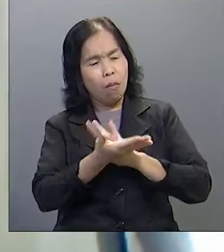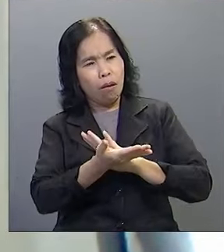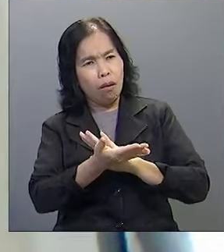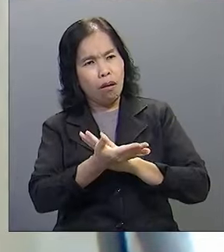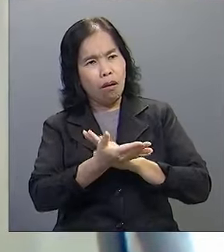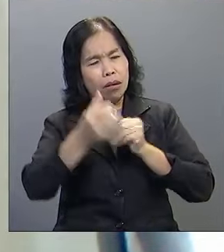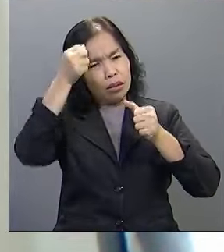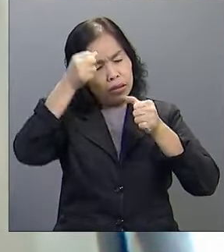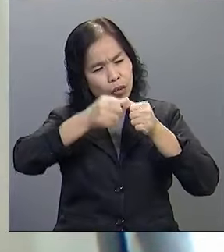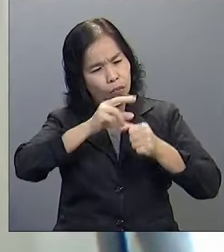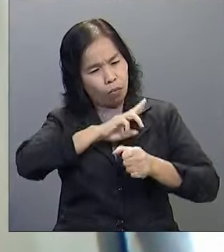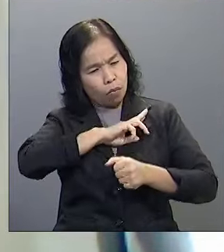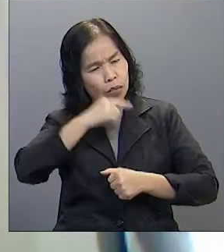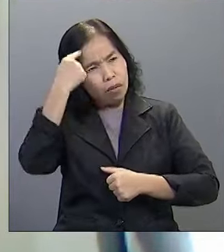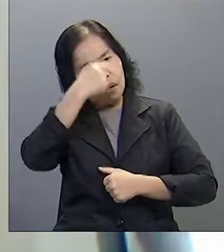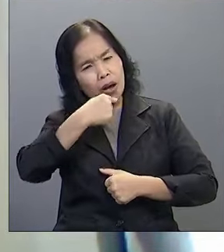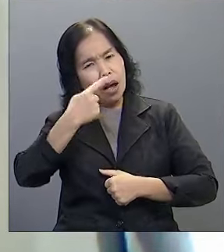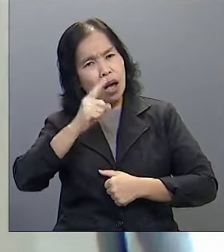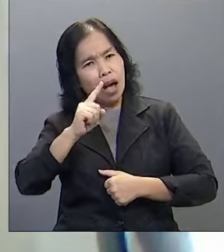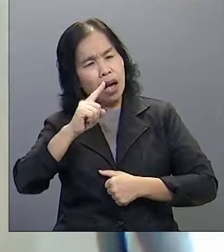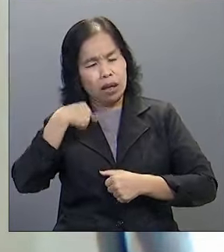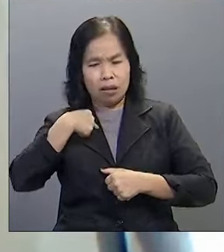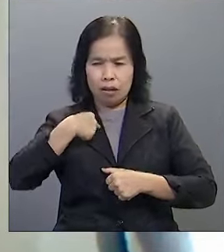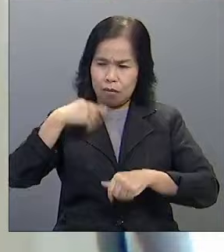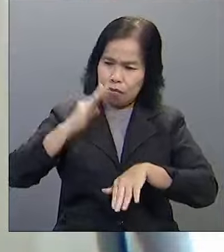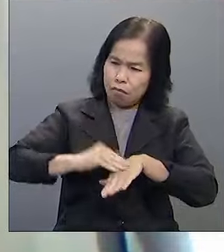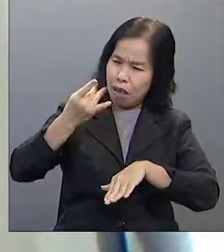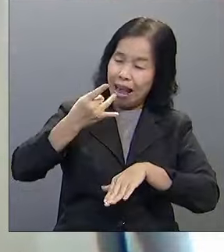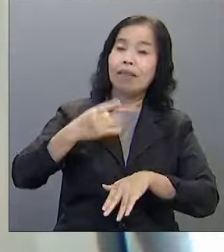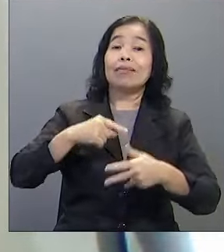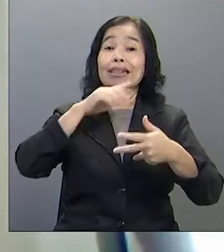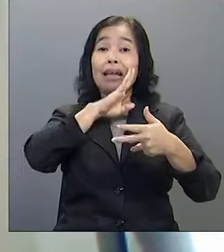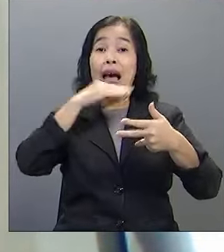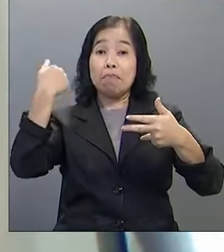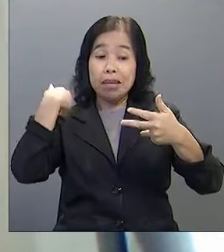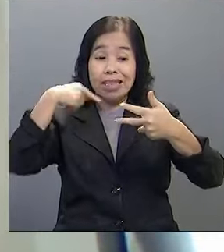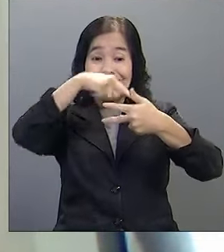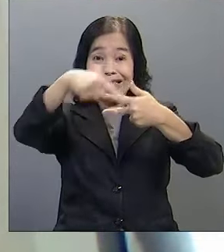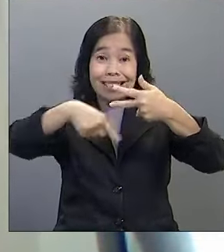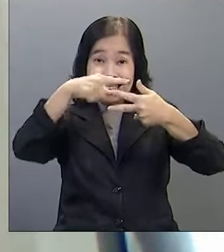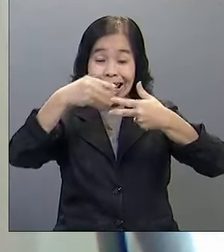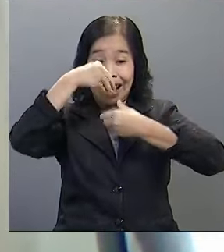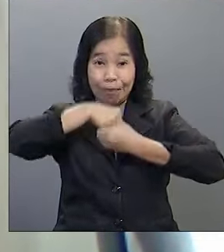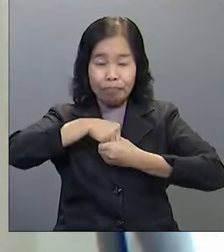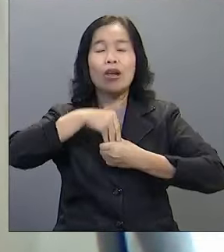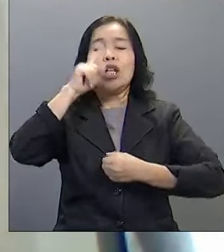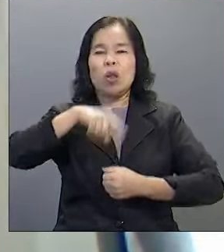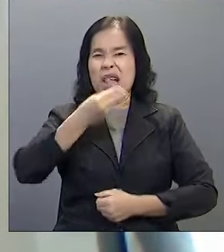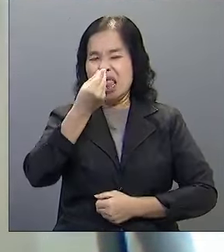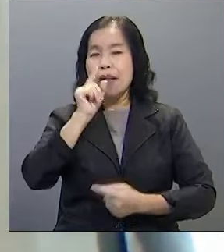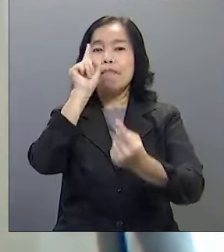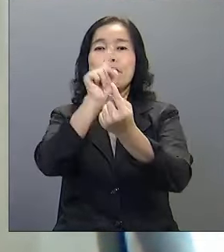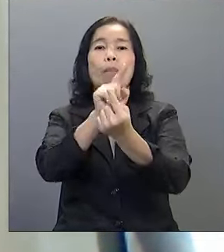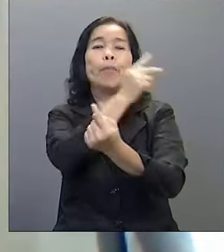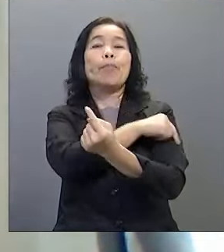จำตัวเองไม่รู้ว่าตัวเองมีความถนัดอะไรเงี้ยรีบปรึกษาคุณหมอเลยนะครับ ถ้าเกิดลองตรวจสอบดูตัวเ